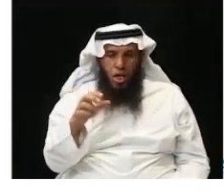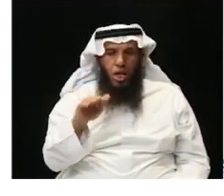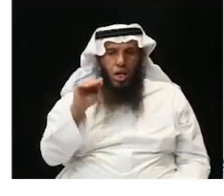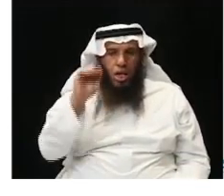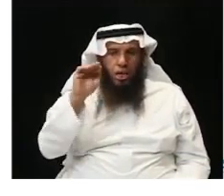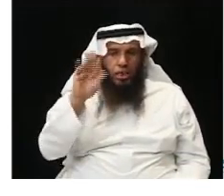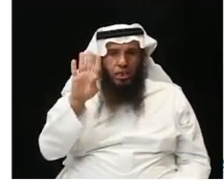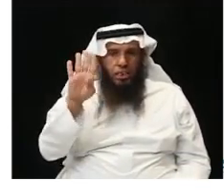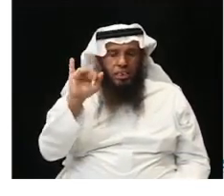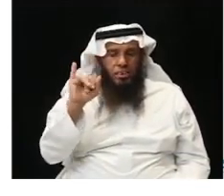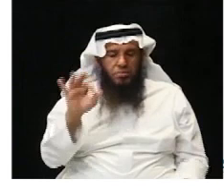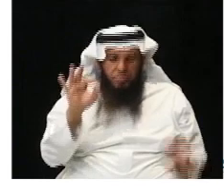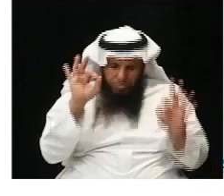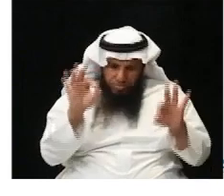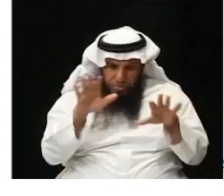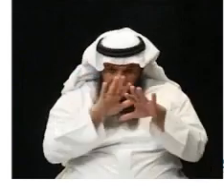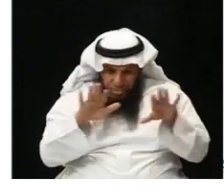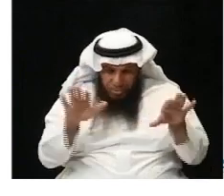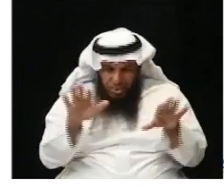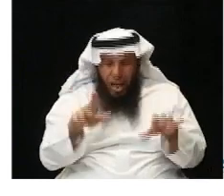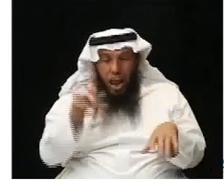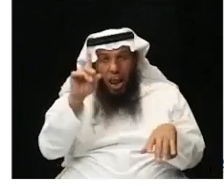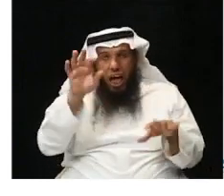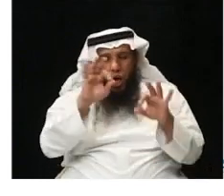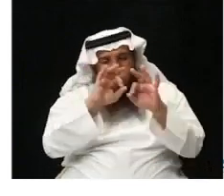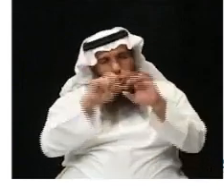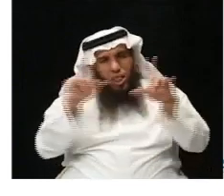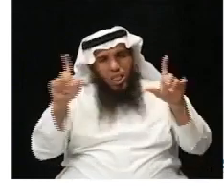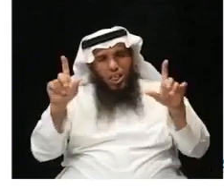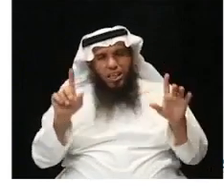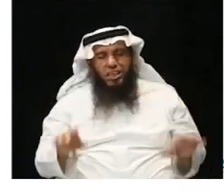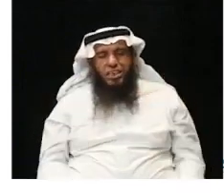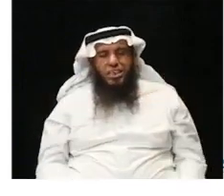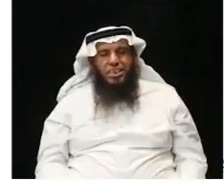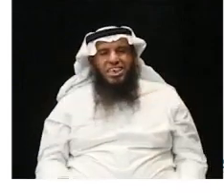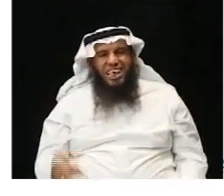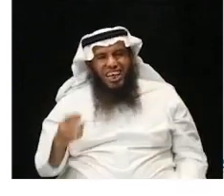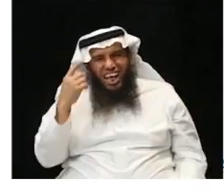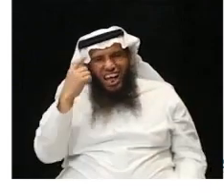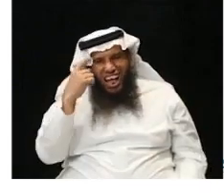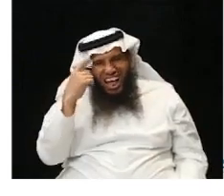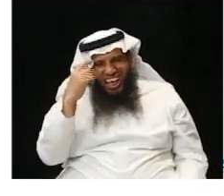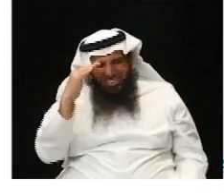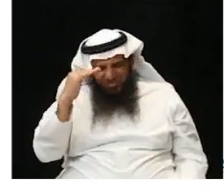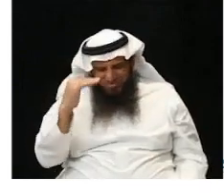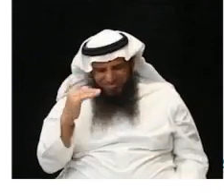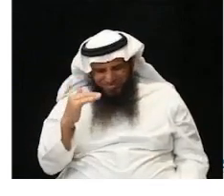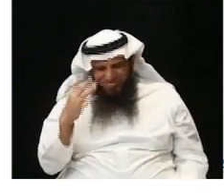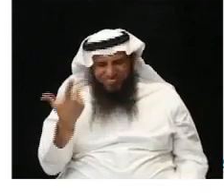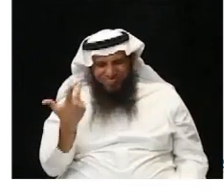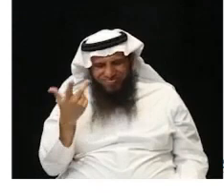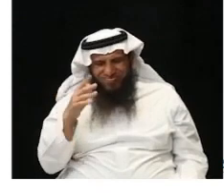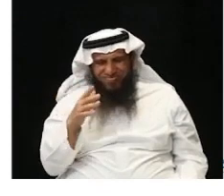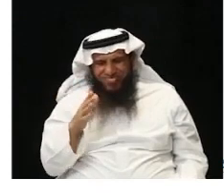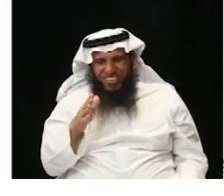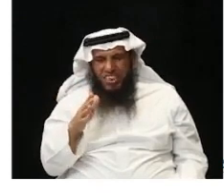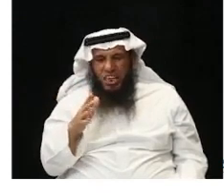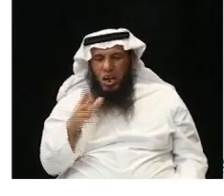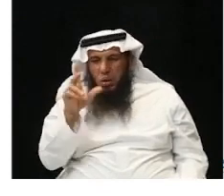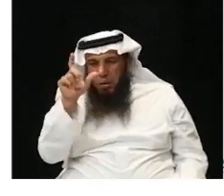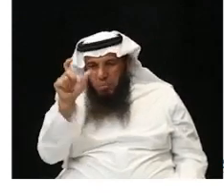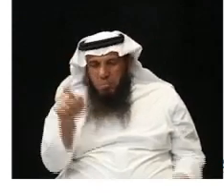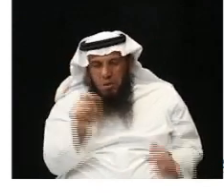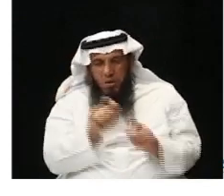الأمور في مواضعها. ثم بين الله سبحانه وتعالى قلة عقل هؤلاء الذين يتوسلون بالمخلوقين،